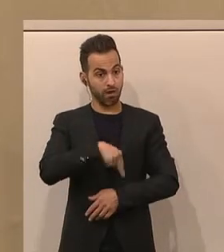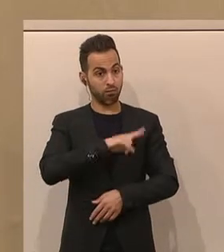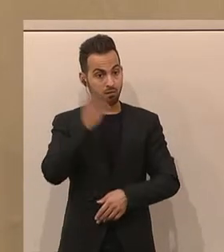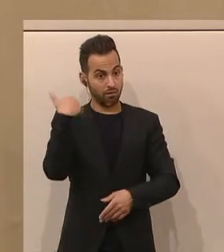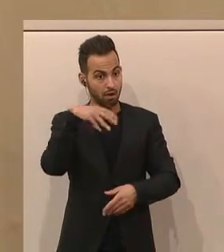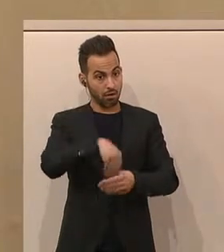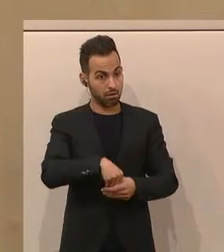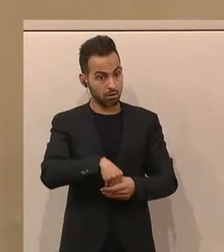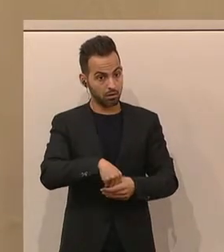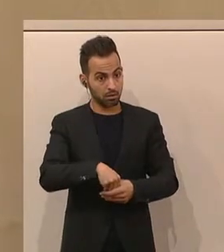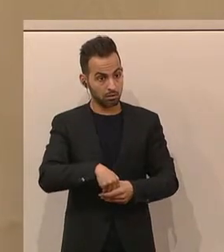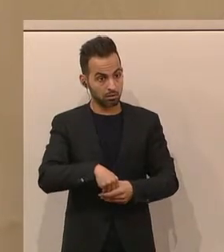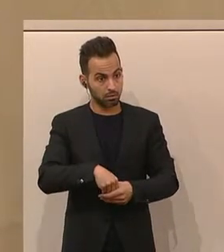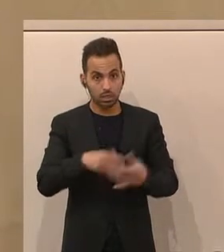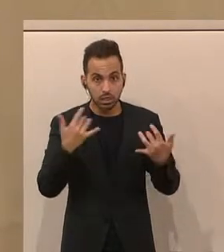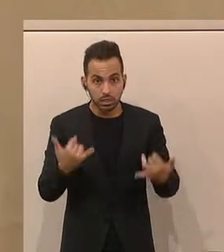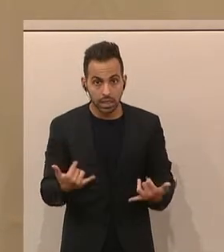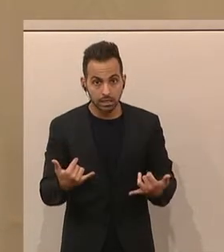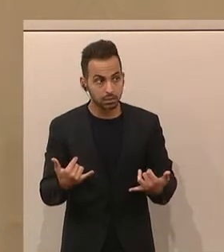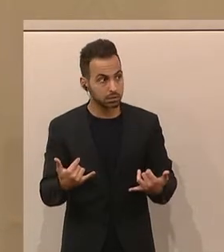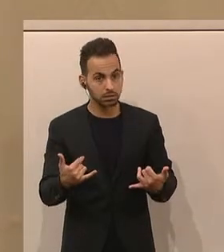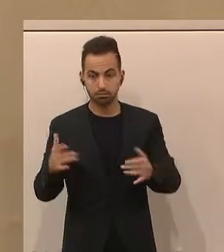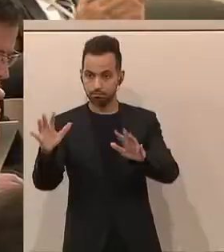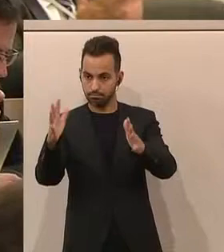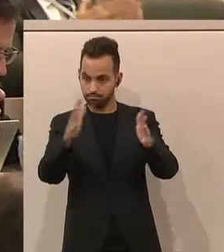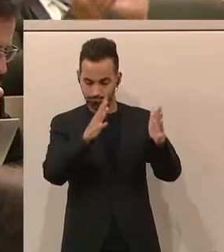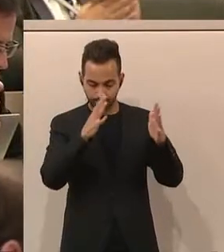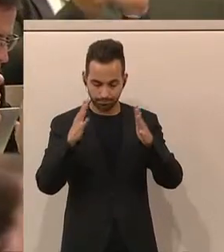gehabt haben. Sich jetzt herauszustellen,